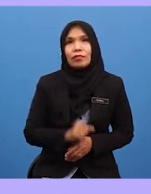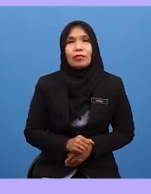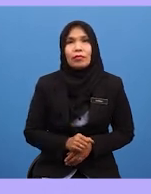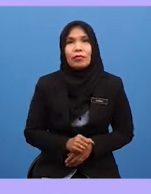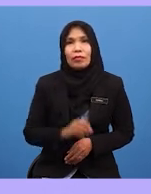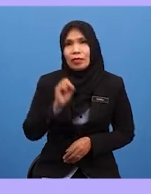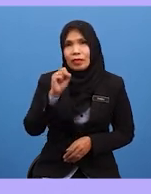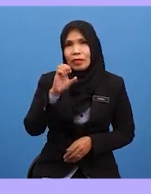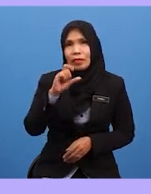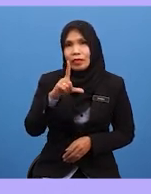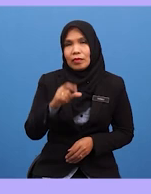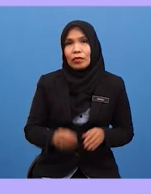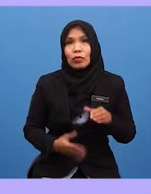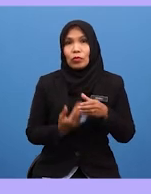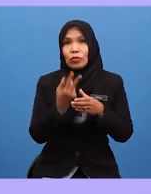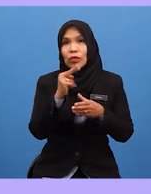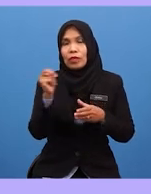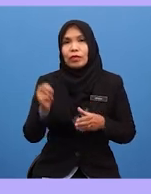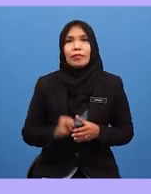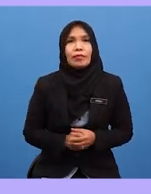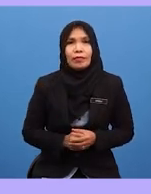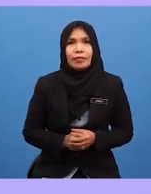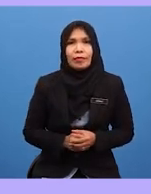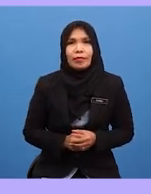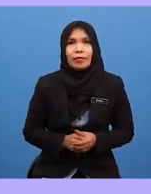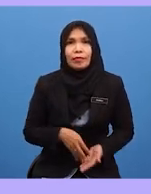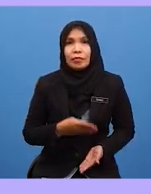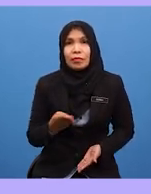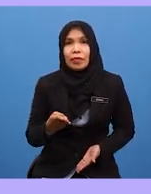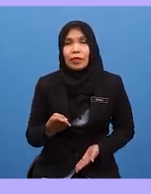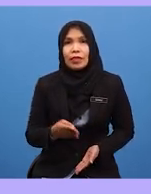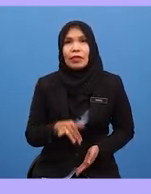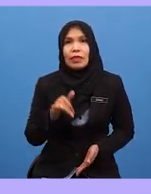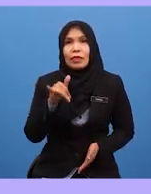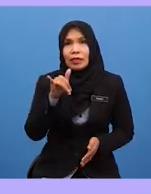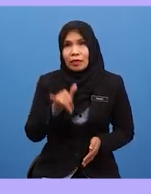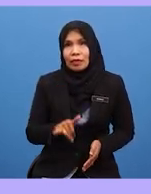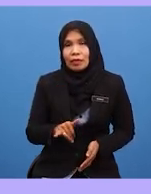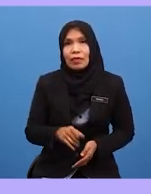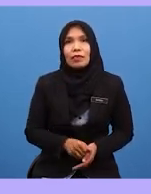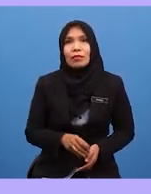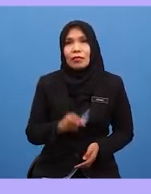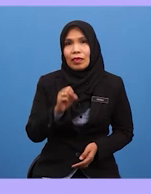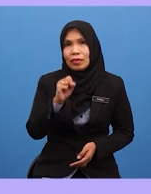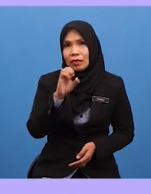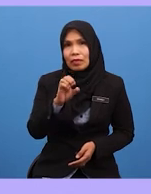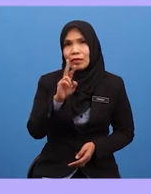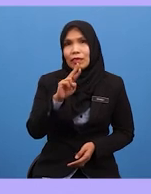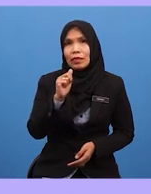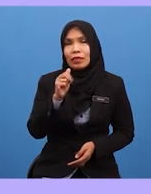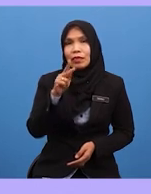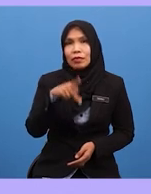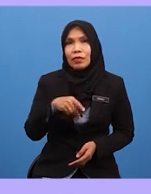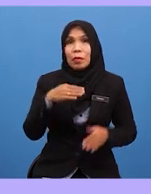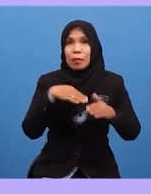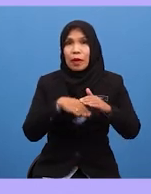masuk ke dalam sel digunakan untuk membina protoplasma sel dan